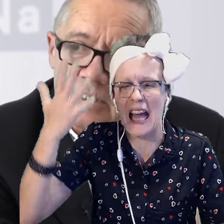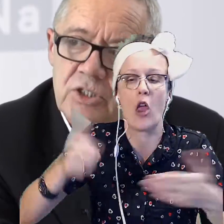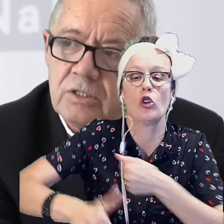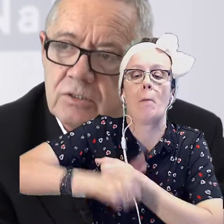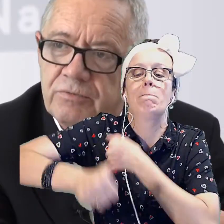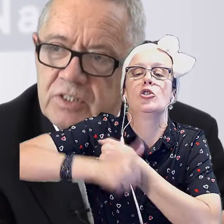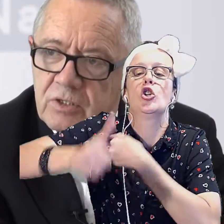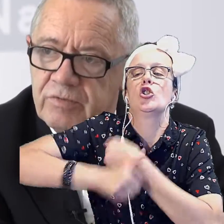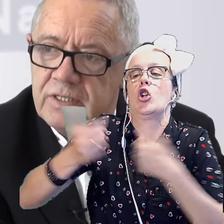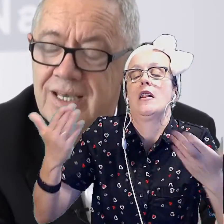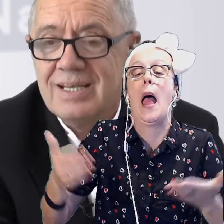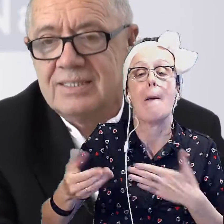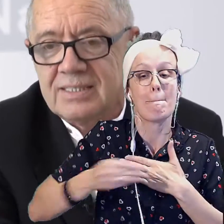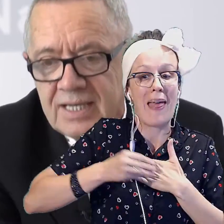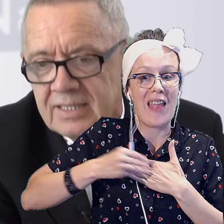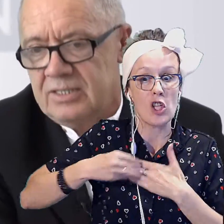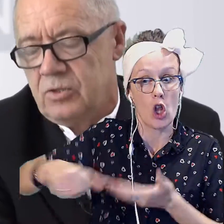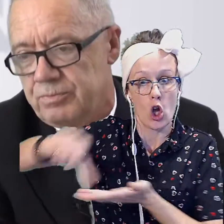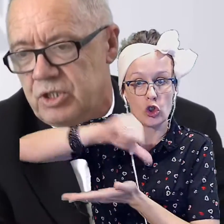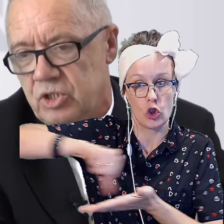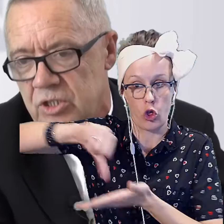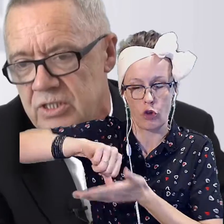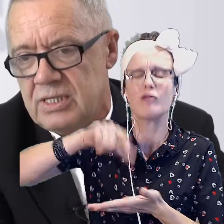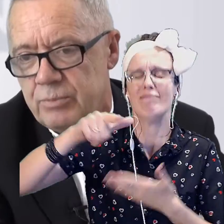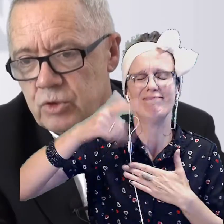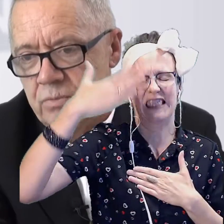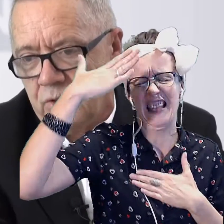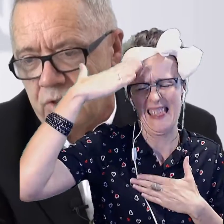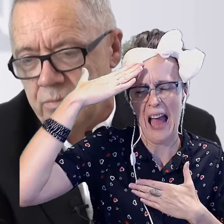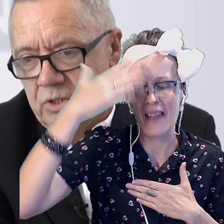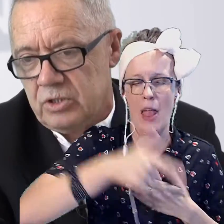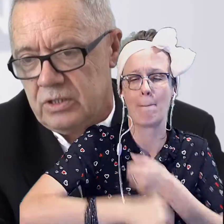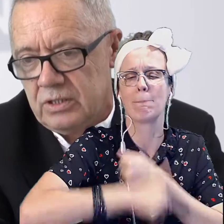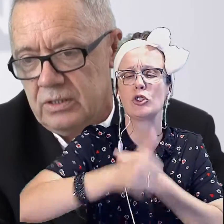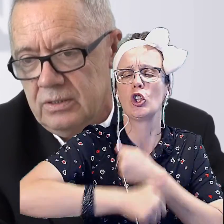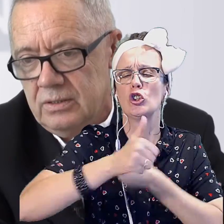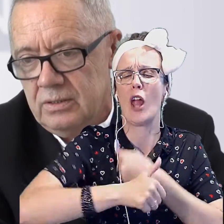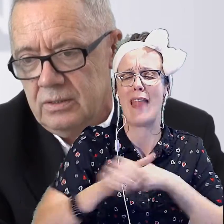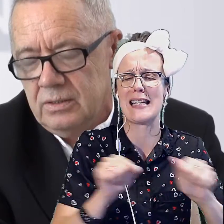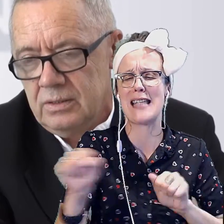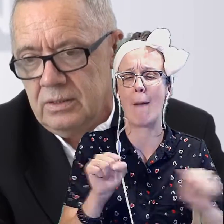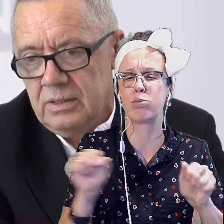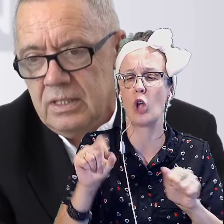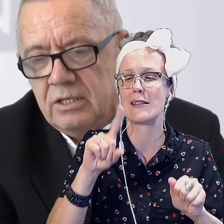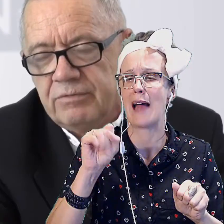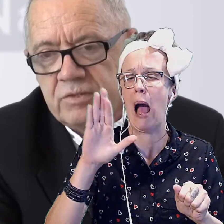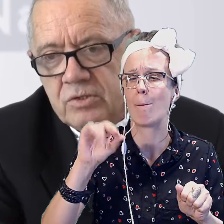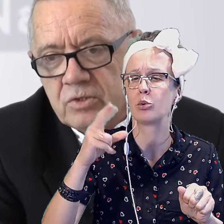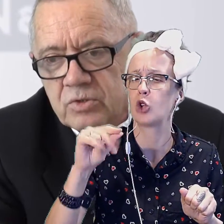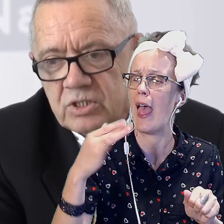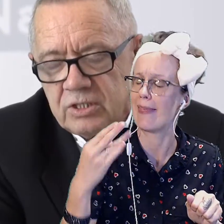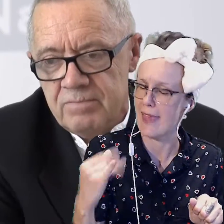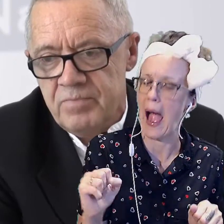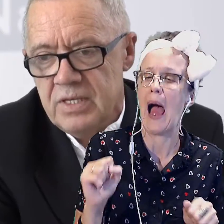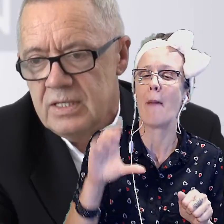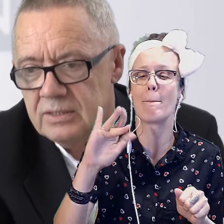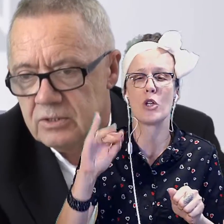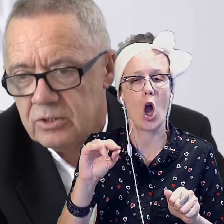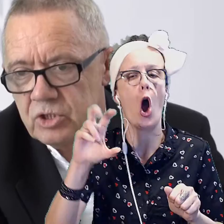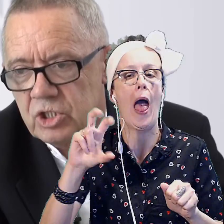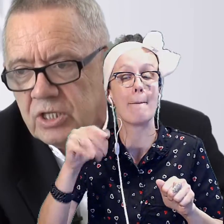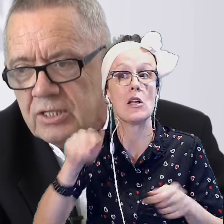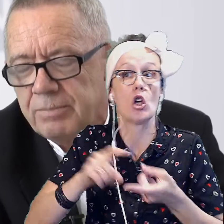medycyny środowiskowej znane są przyczyny zaburzeń biochemicznych i w związku z tym